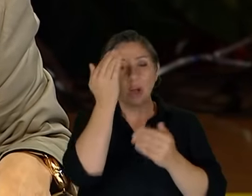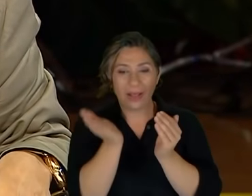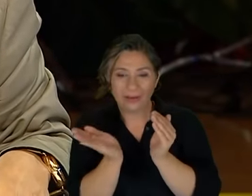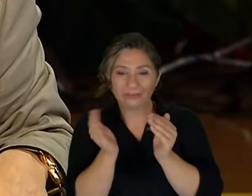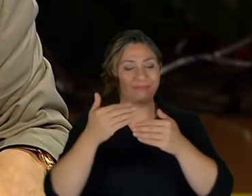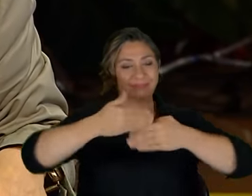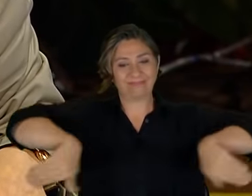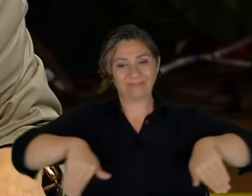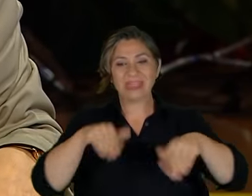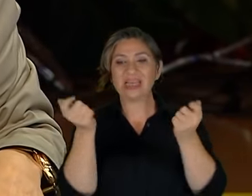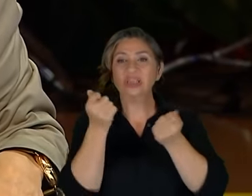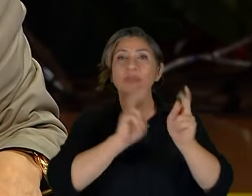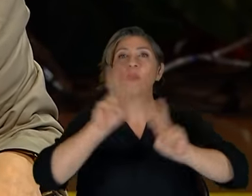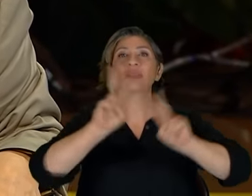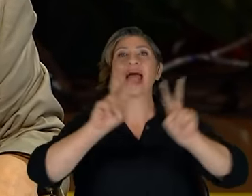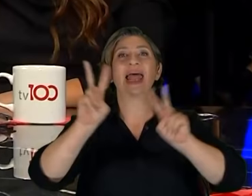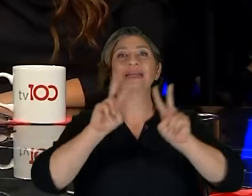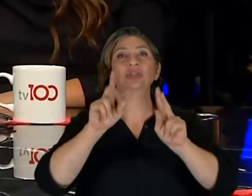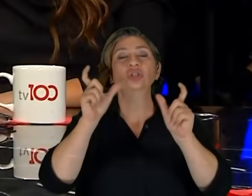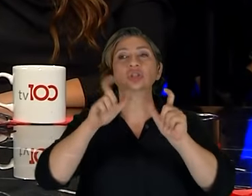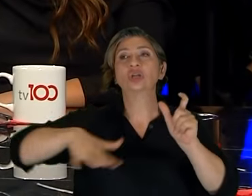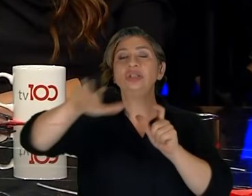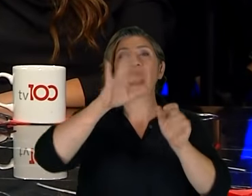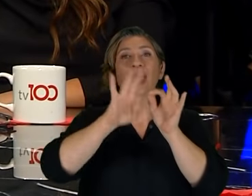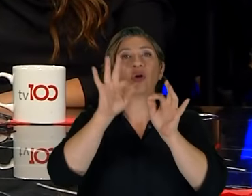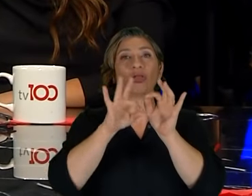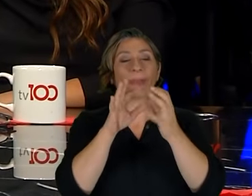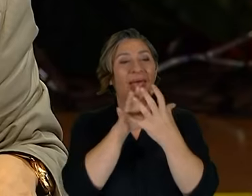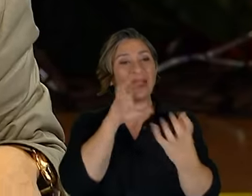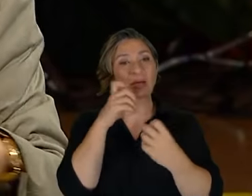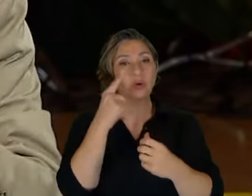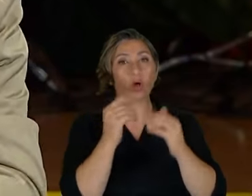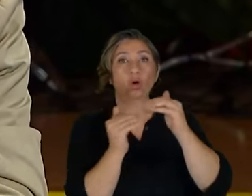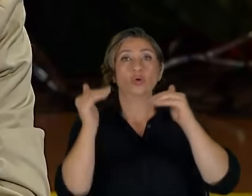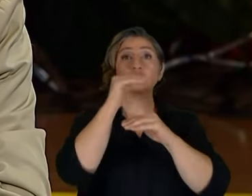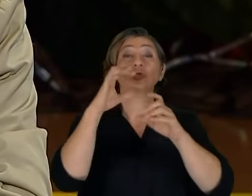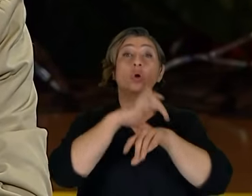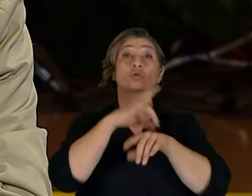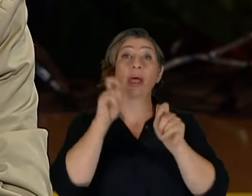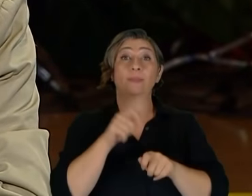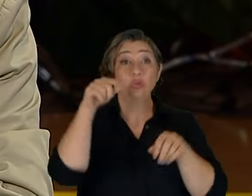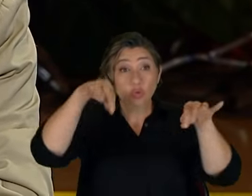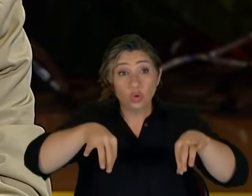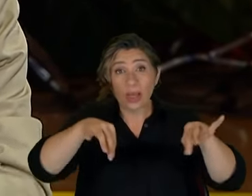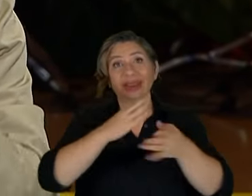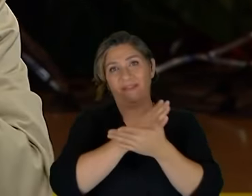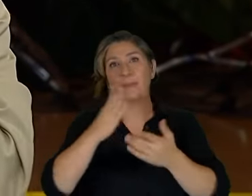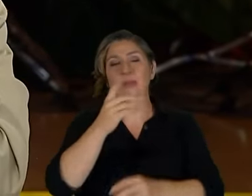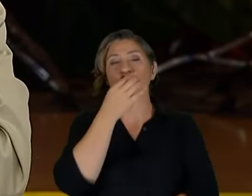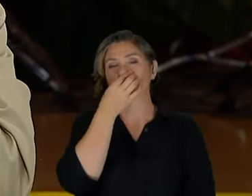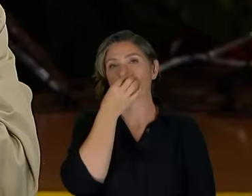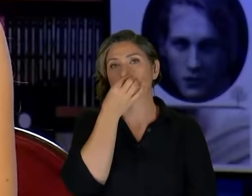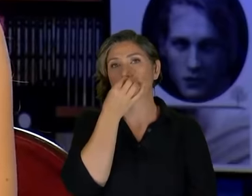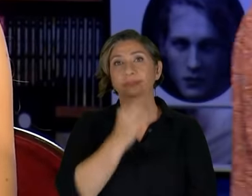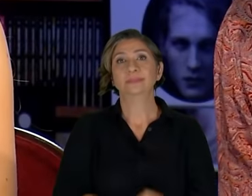geçmeyi sağlayacak iş modellerinin sosyoekonomik etkileri üzerine doktora yapıyorsunuz şu anda. Evet, devam ediyorum.